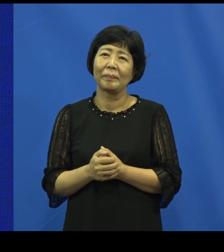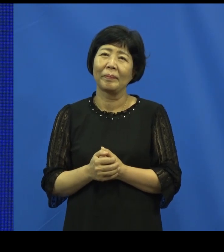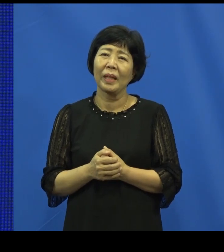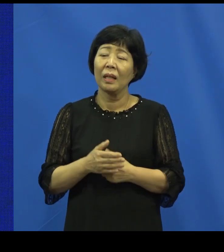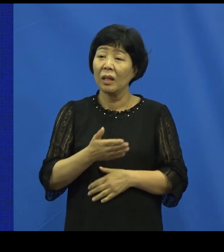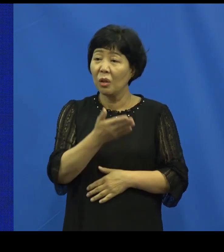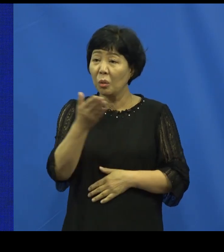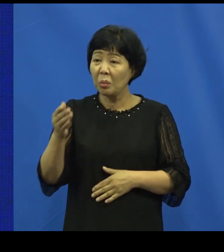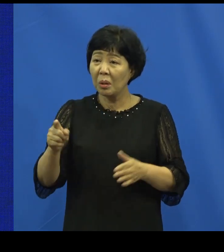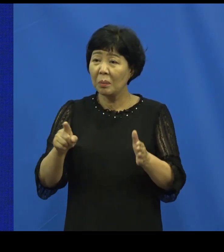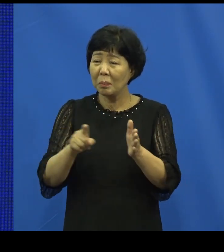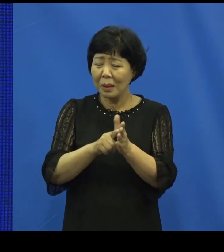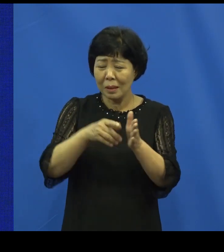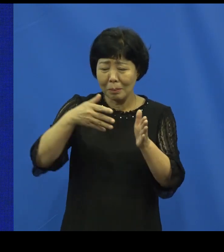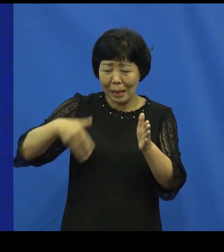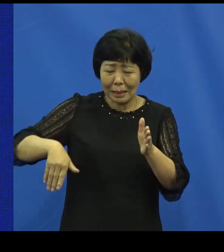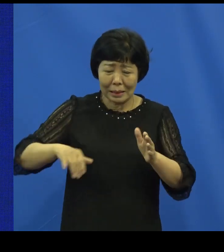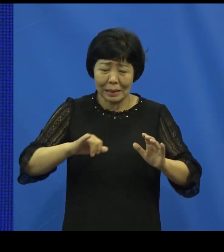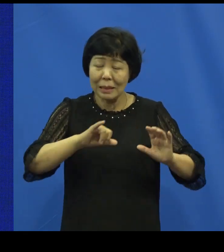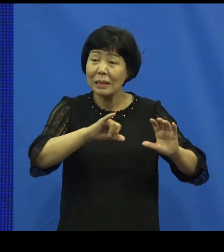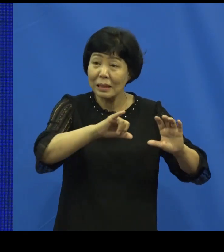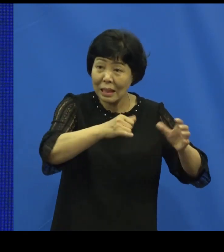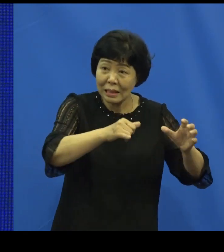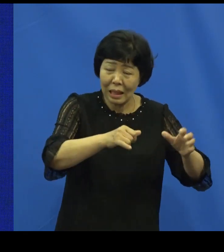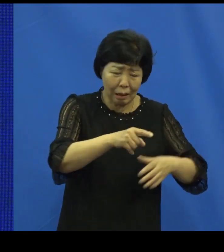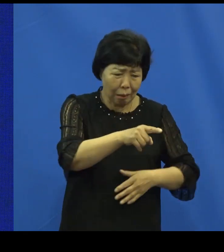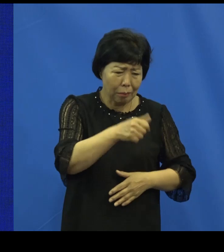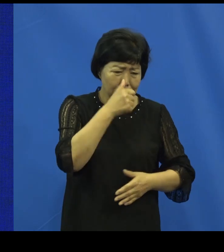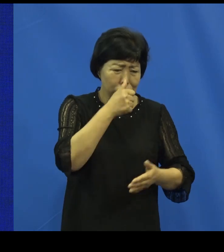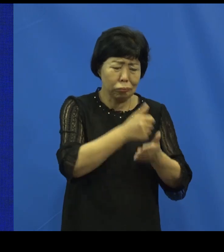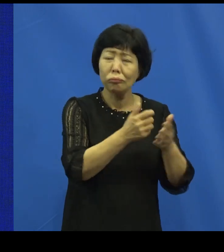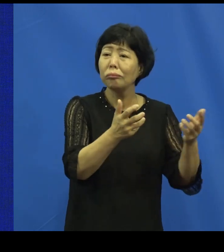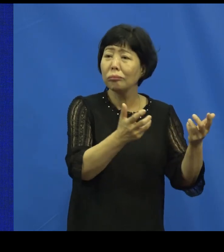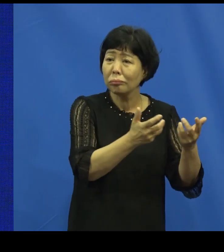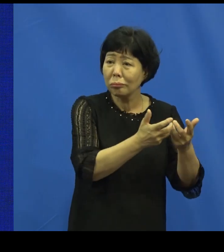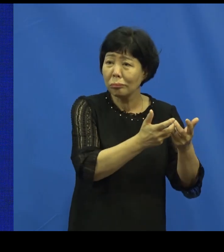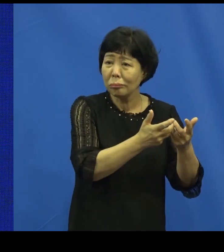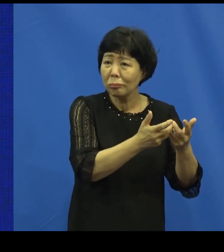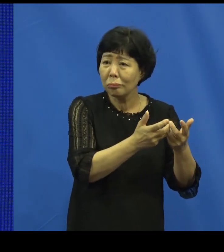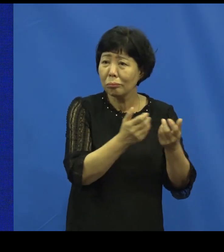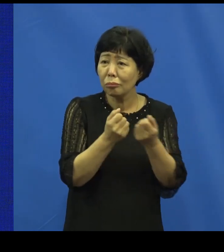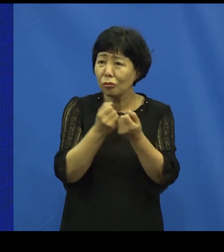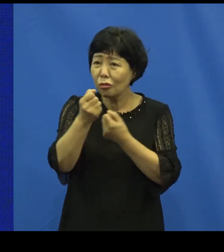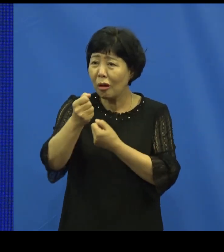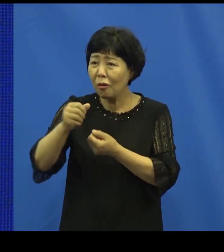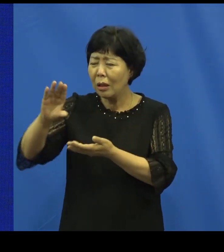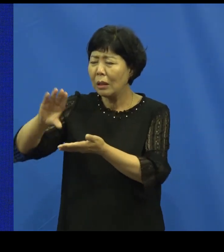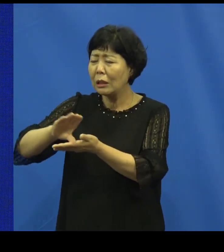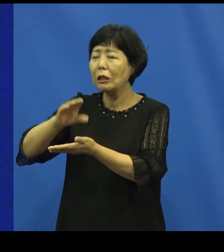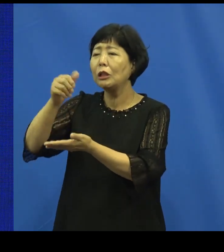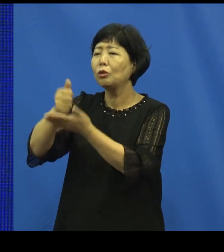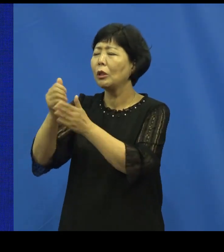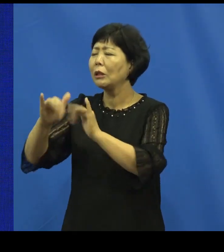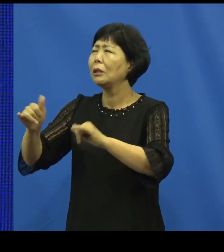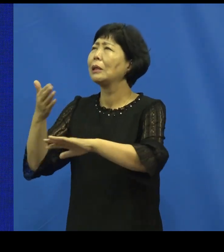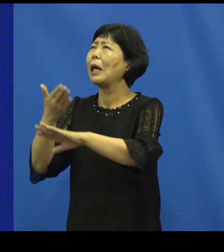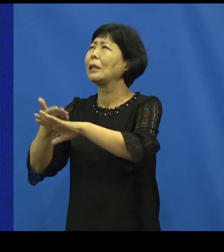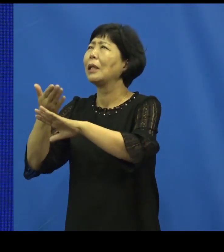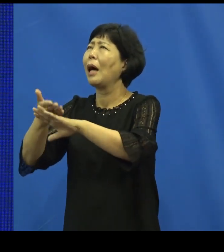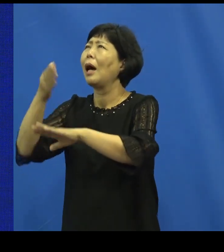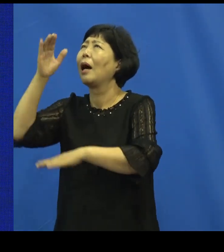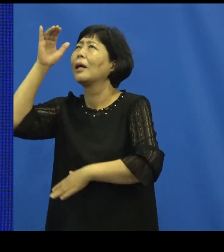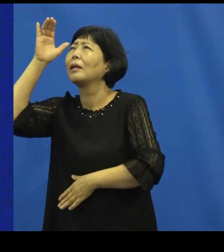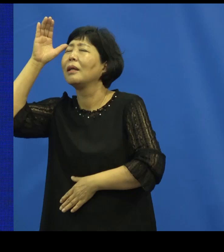여러분, 불신 세상은 자신들은 그렇게 살지 못하지만 그리스도인들은 혹시 다를까라고 하는 기대감을 가지고 보는